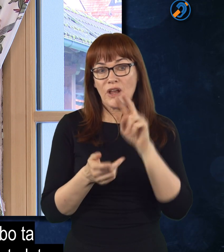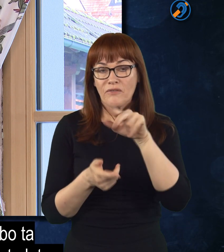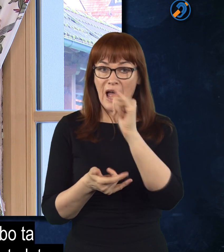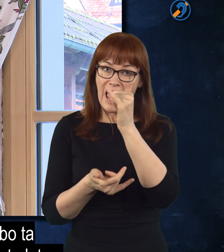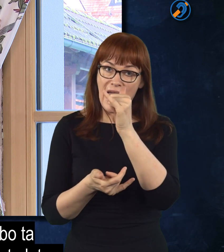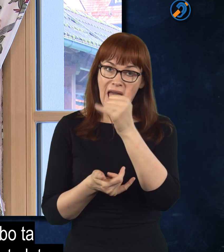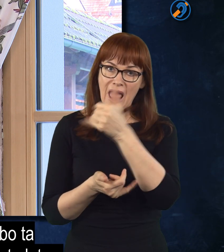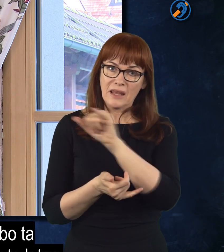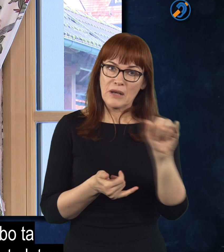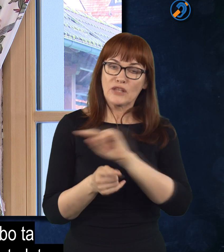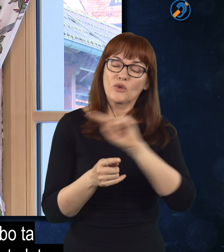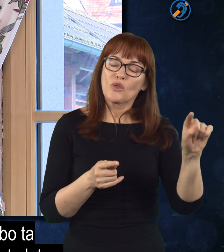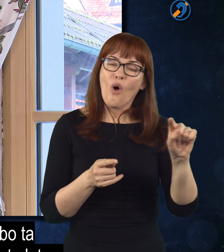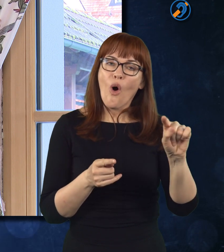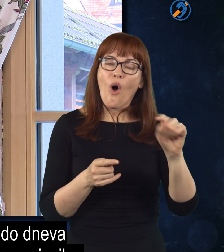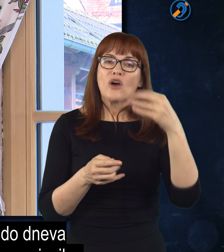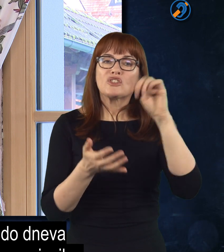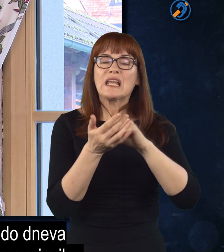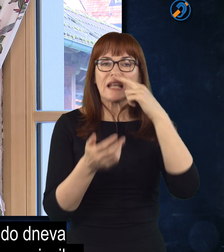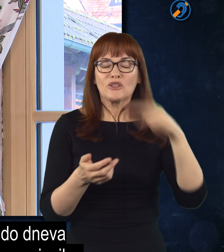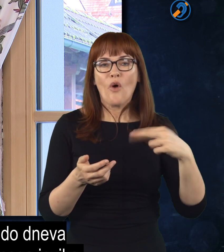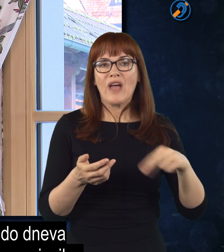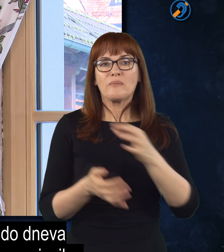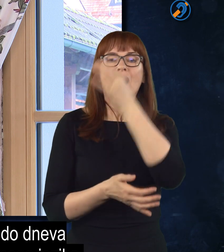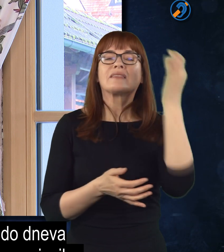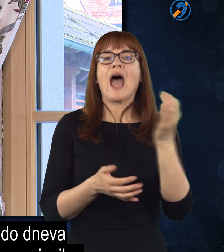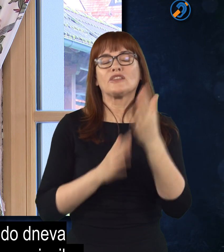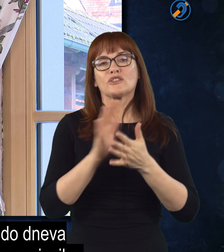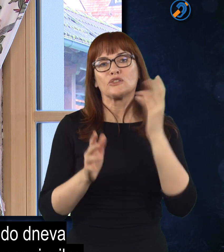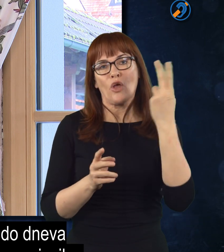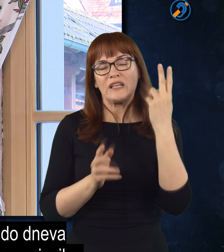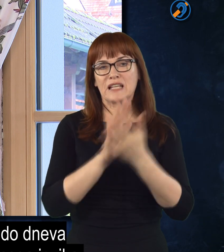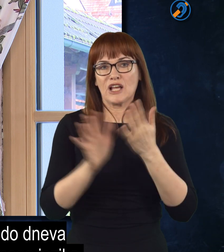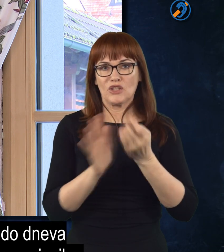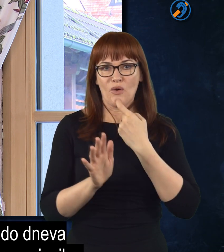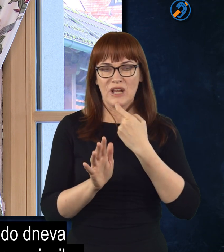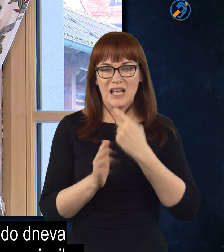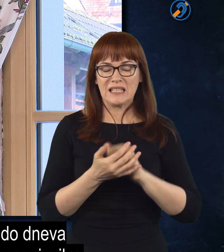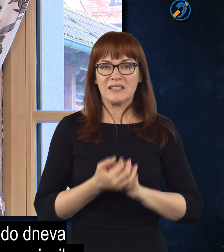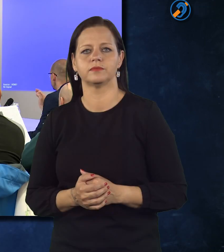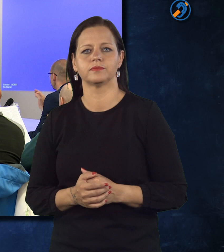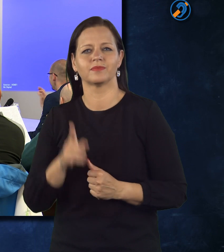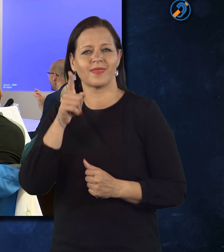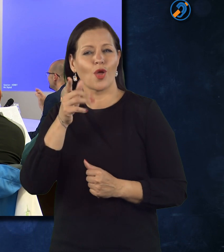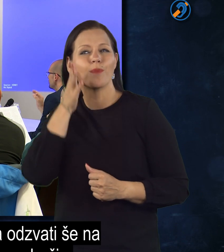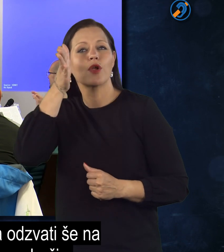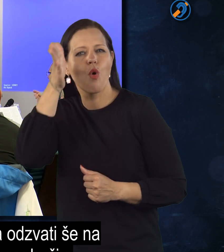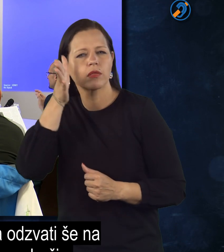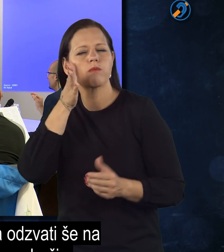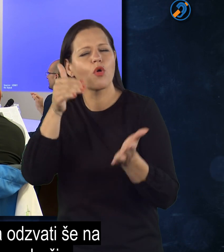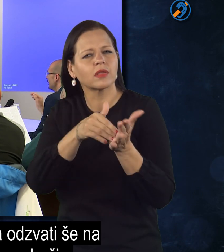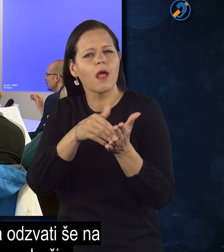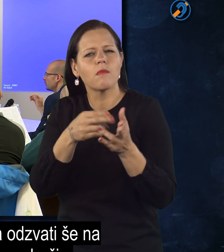bila sprejeta morda že v letošnjem letu do 14. novembra, do dneva slovenskega znakovnega jezika.